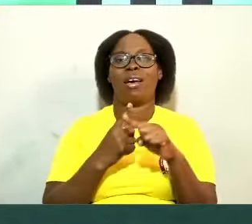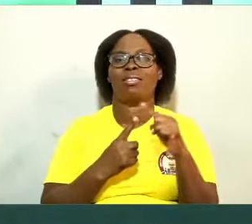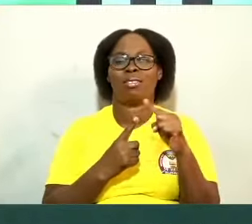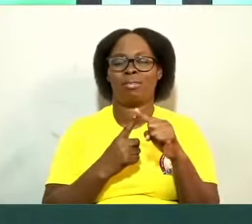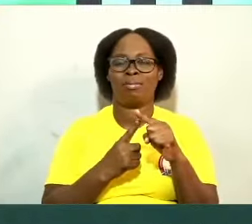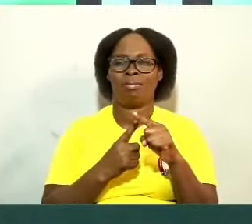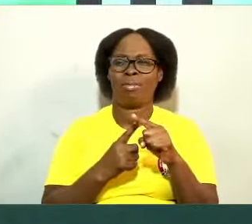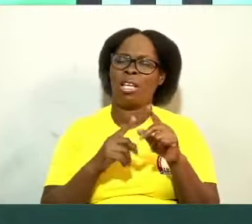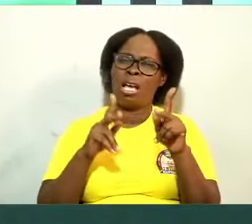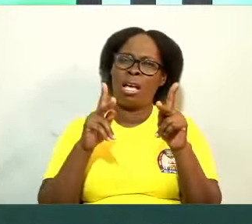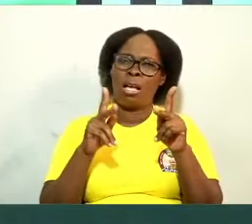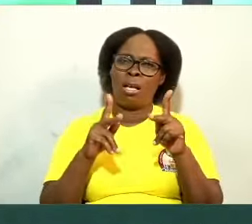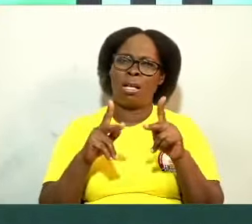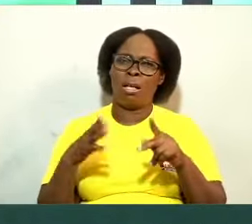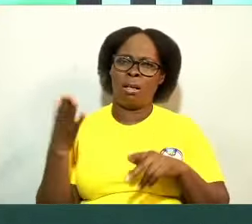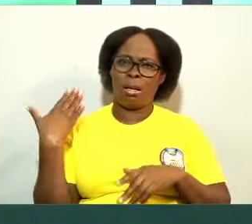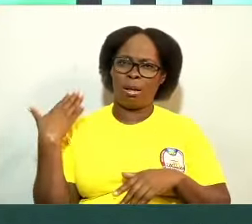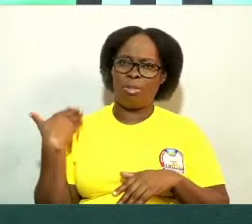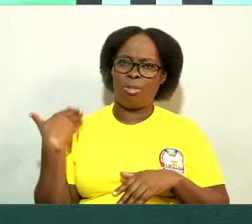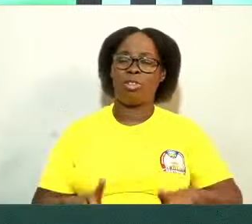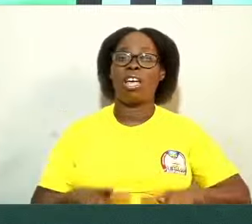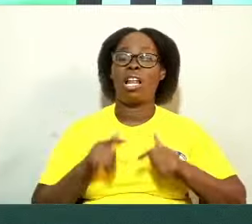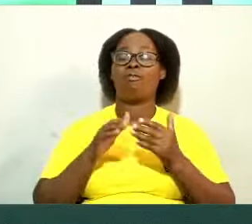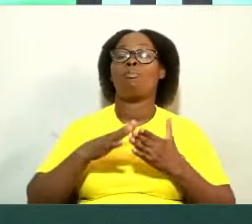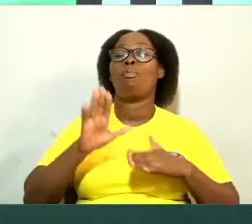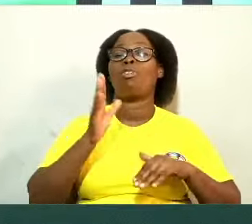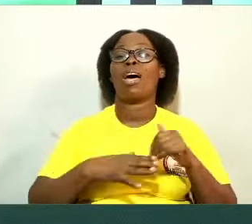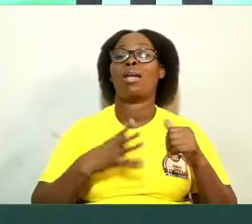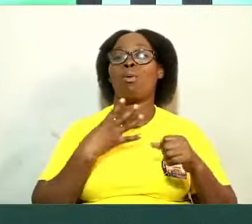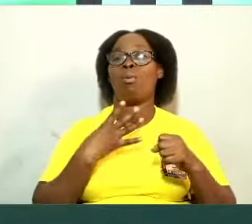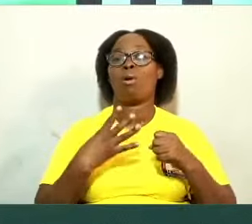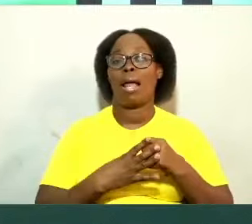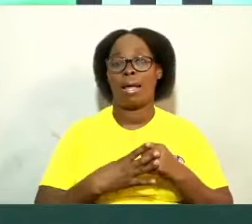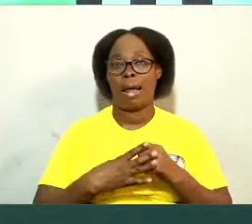mtu ana miaka, waliishi miaka zaidi ya 900.